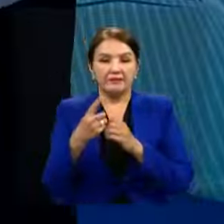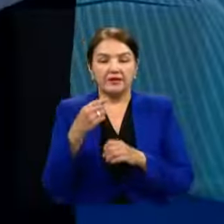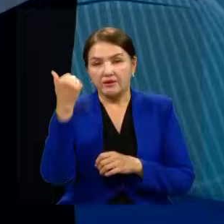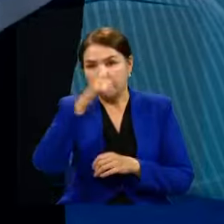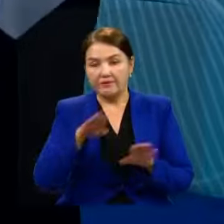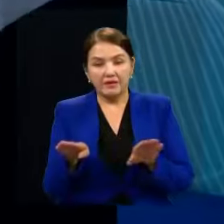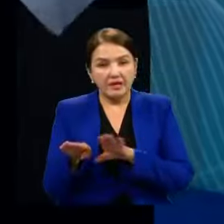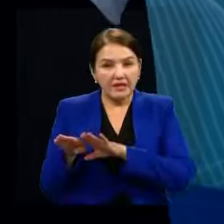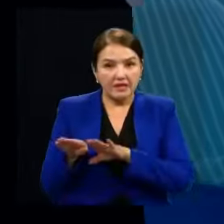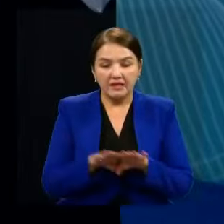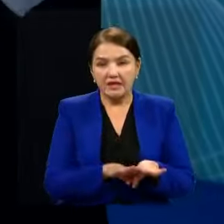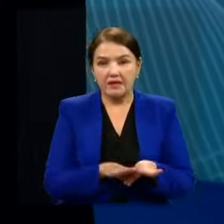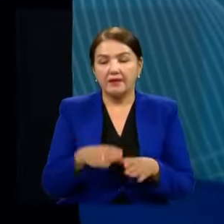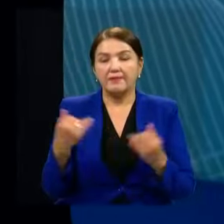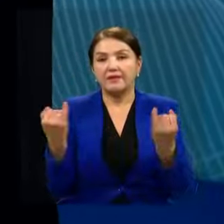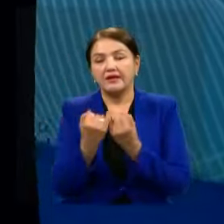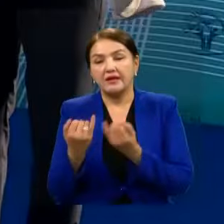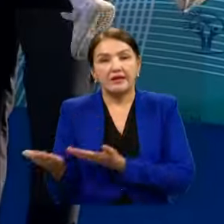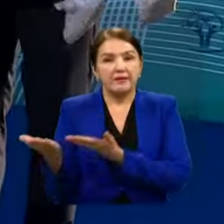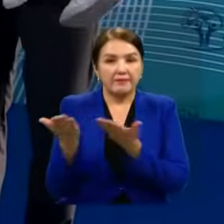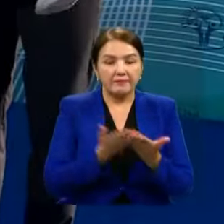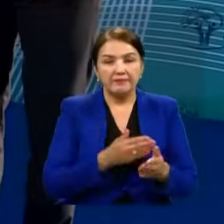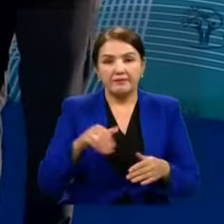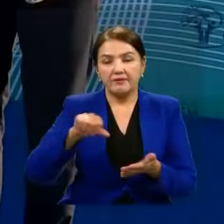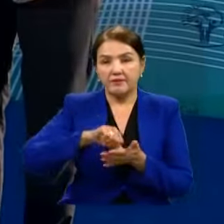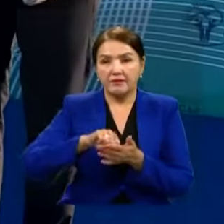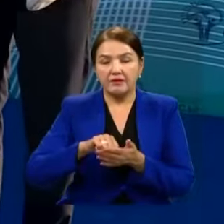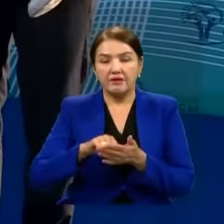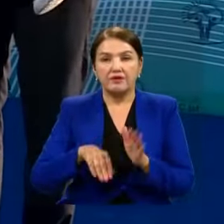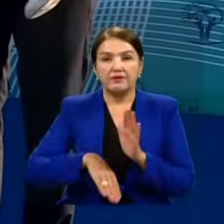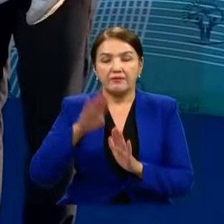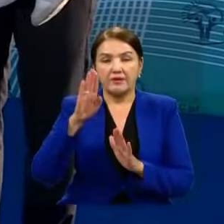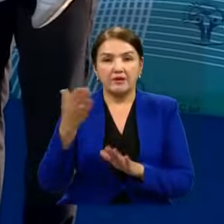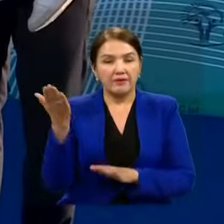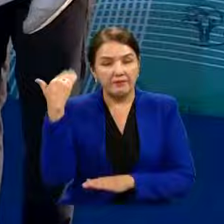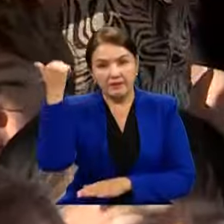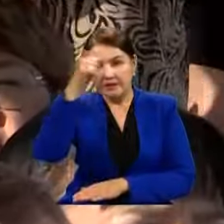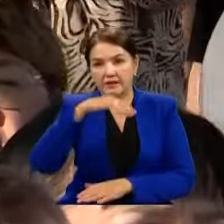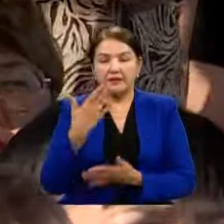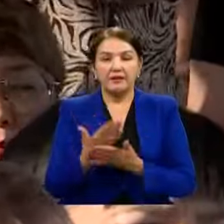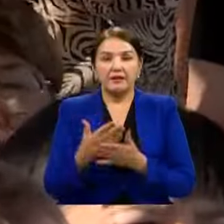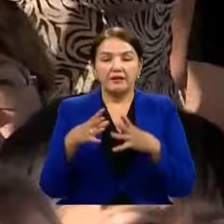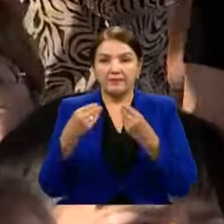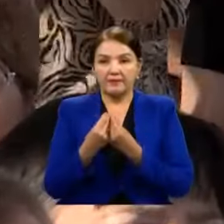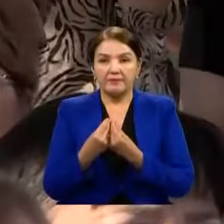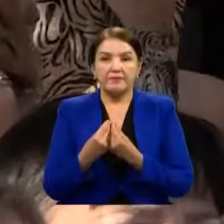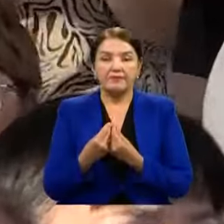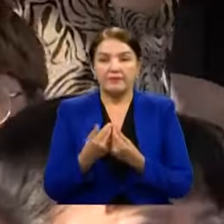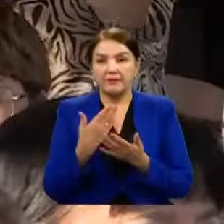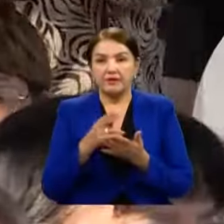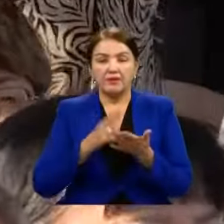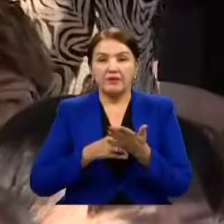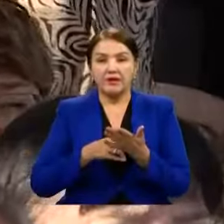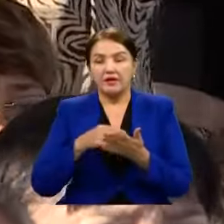год подряд. В качестве почетных гостей были приглашены участники, признанные лучшими в прошлом году. Семейные пары утверждают,